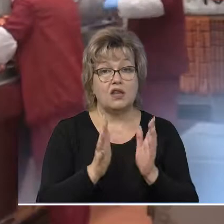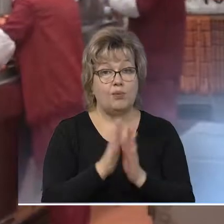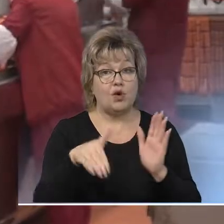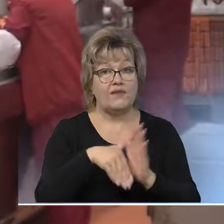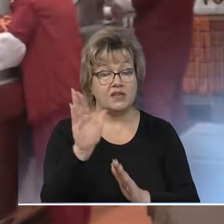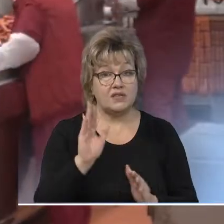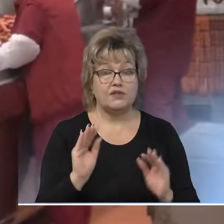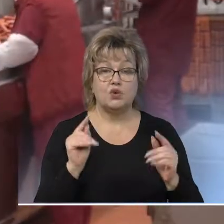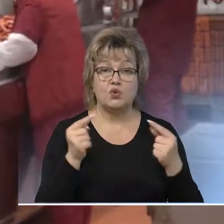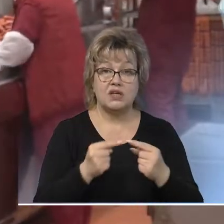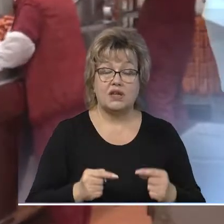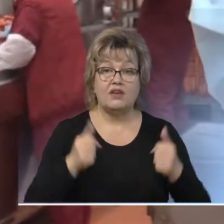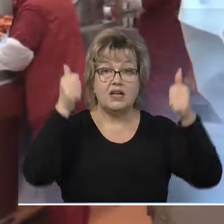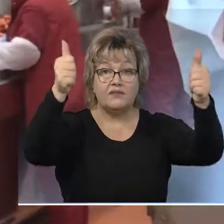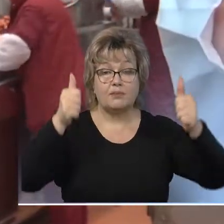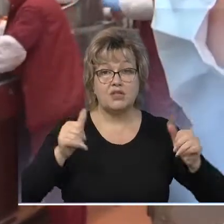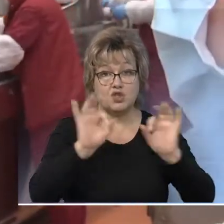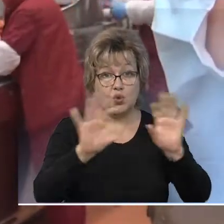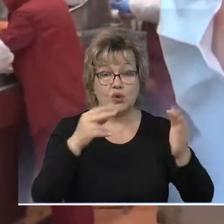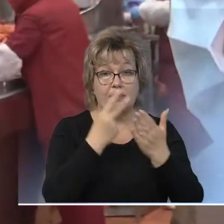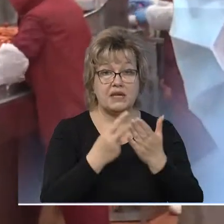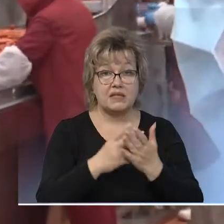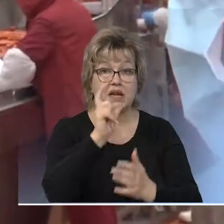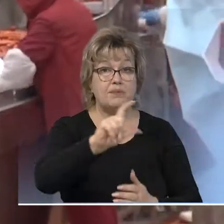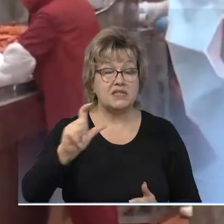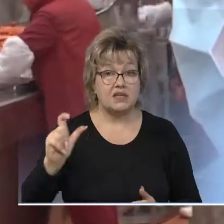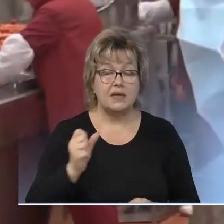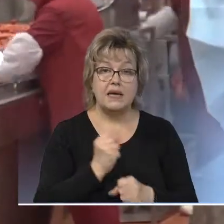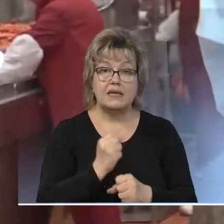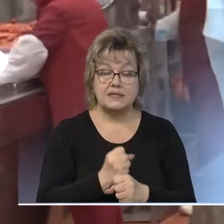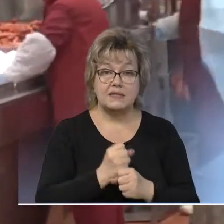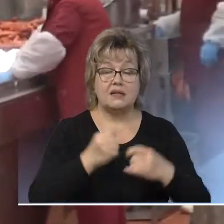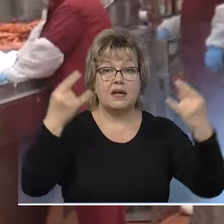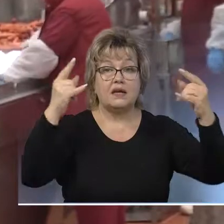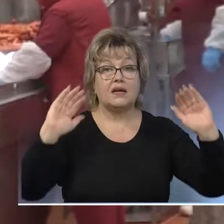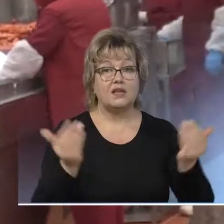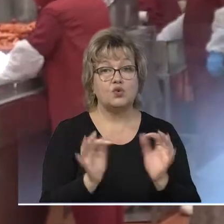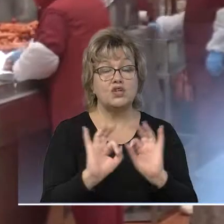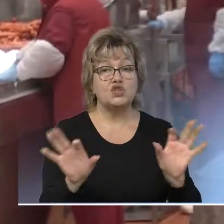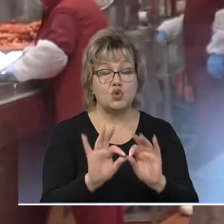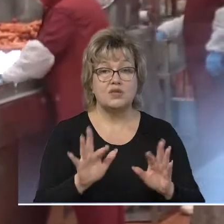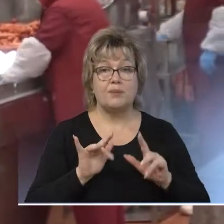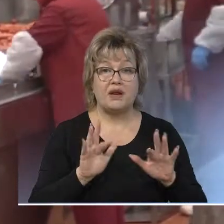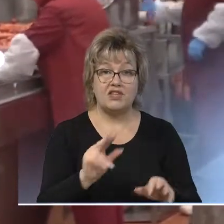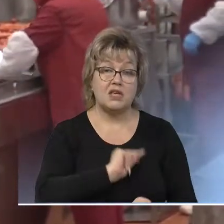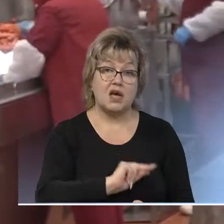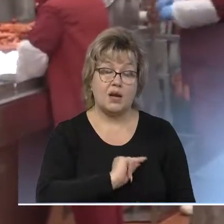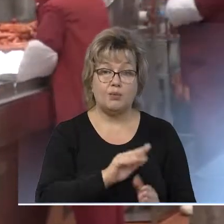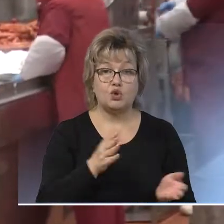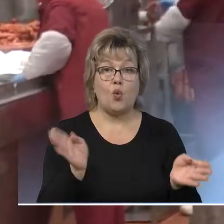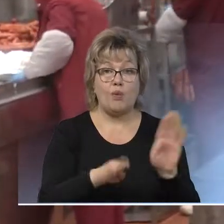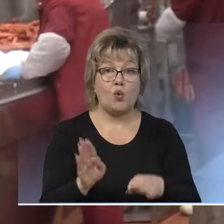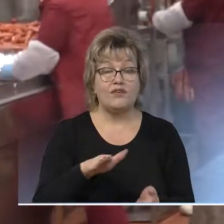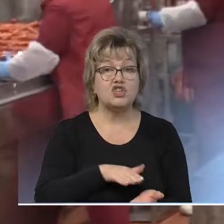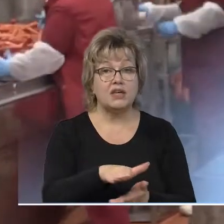эффективной за счет того, что мы установили информационную доску с показателями для персонала. Сделали краткие инструкции для проведения работ